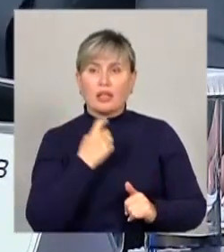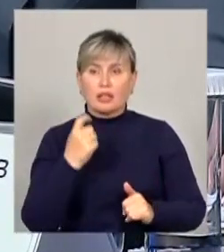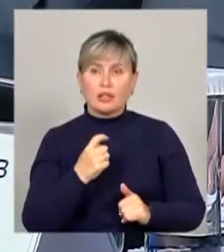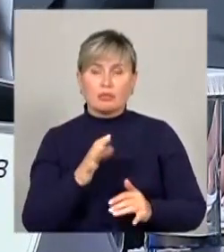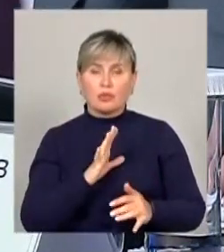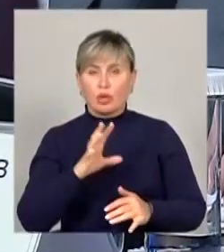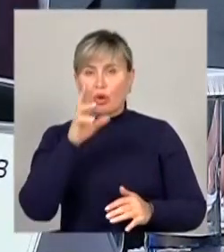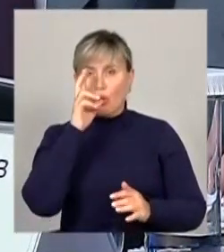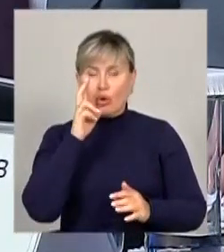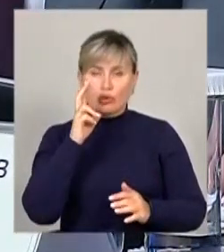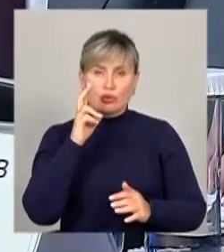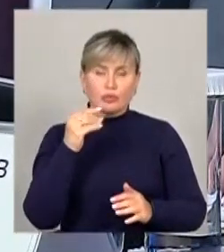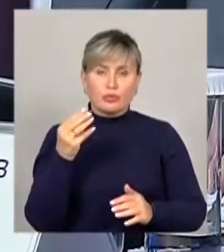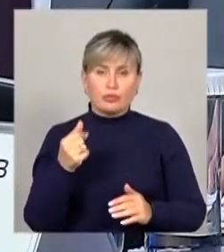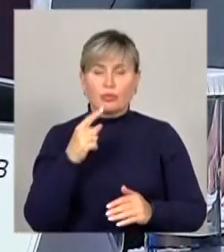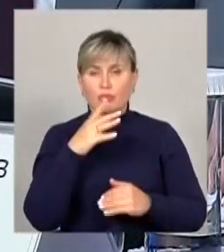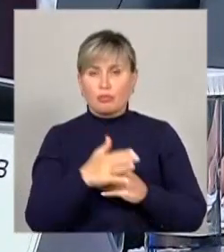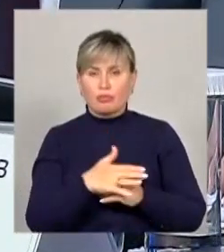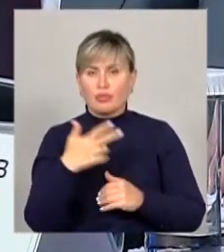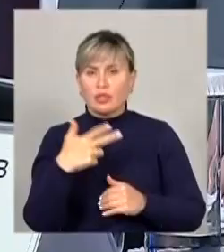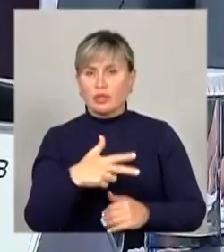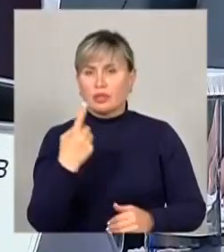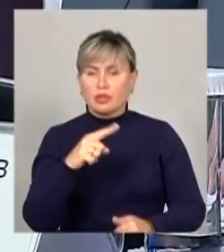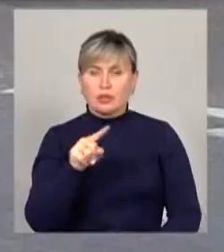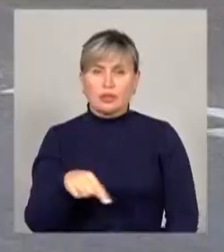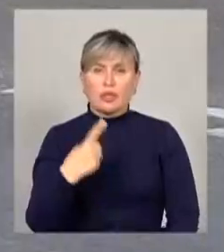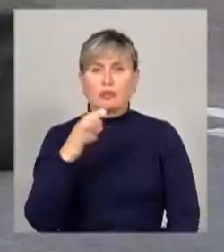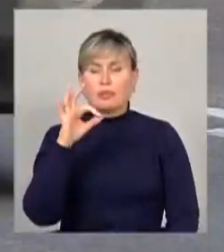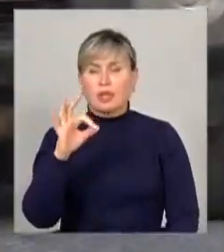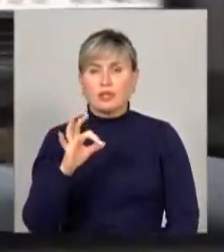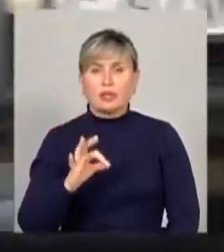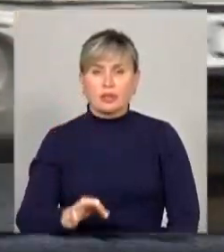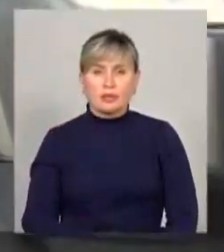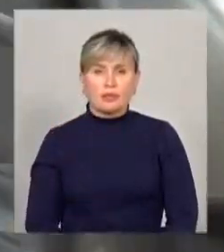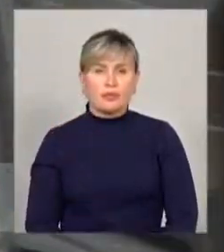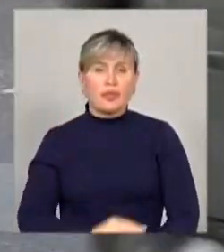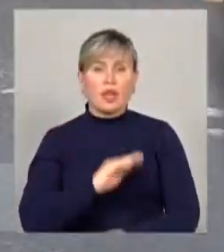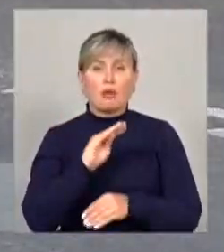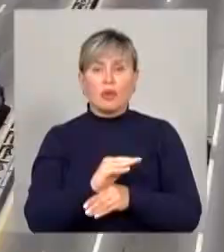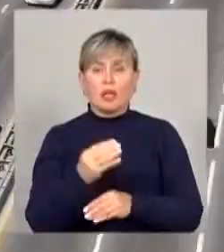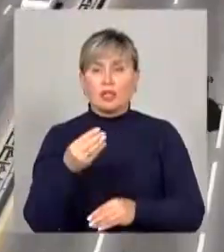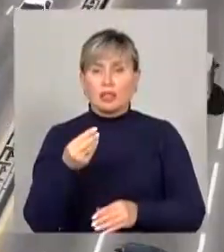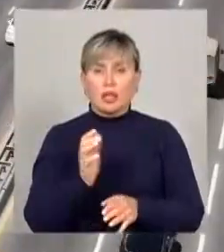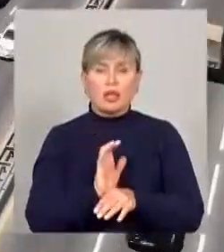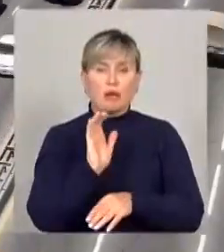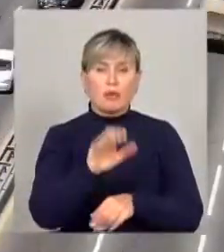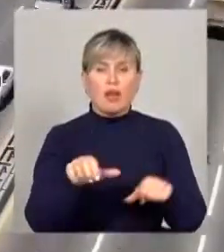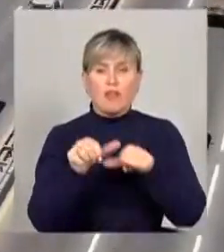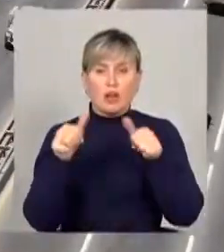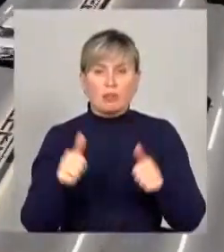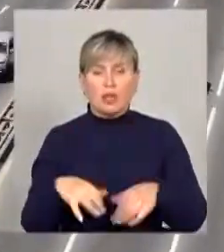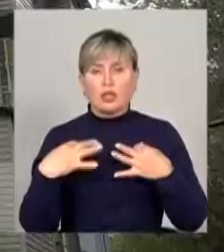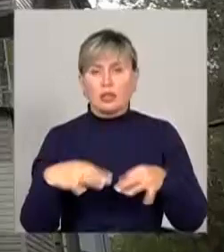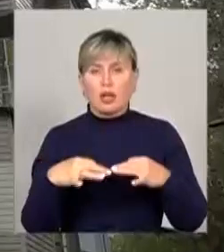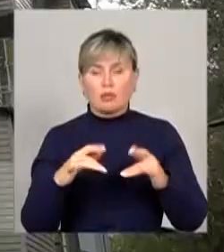в госбюджет почти 32,1%. Дополнительные средства направят на формирование